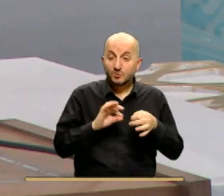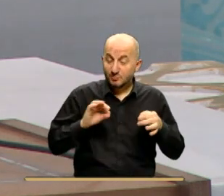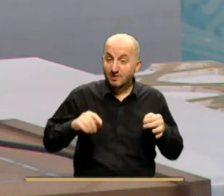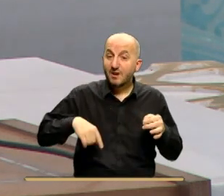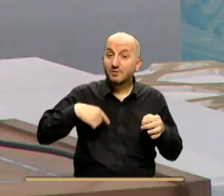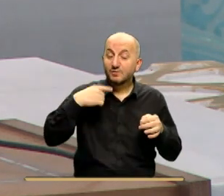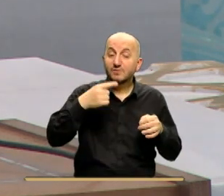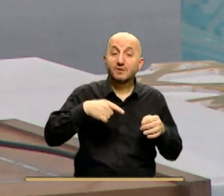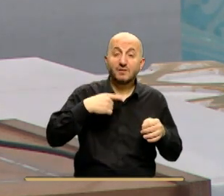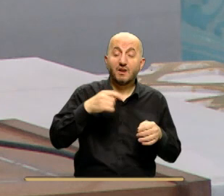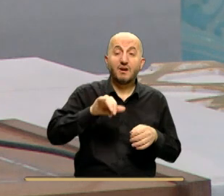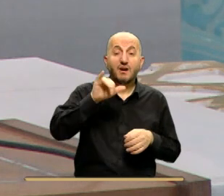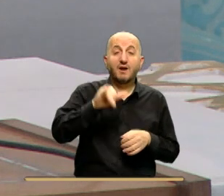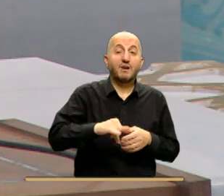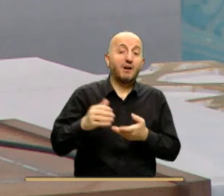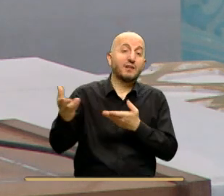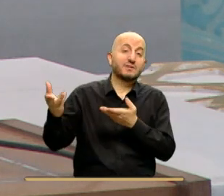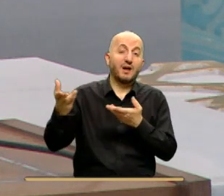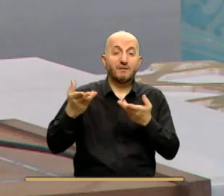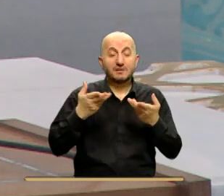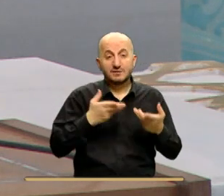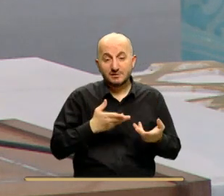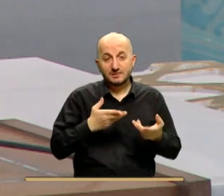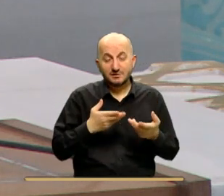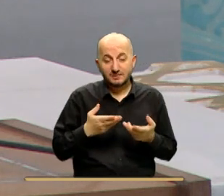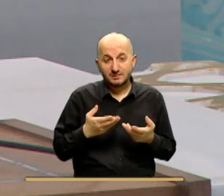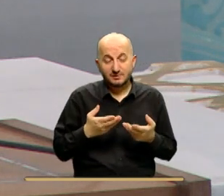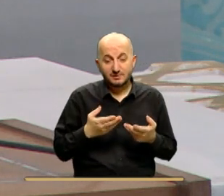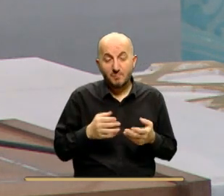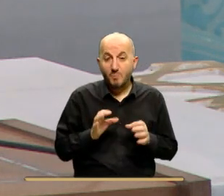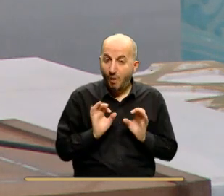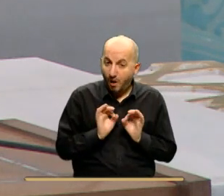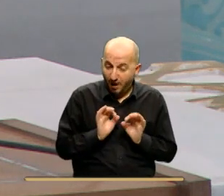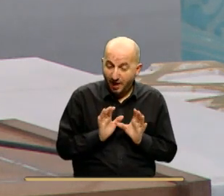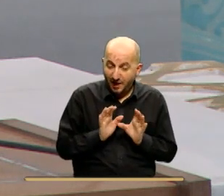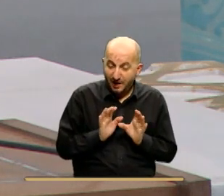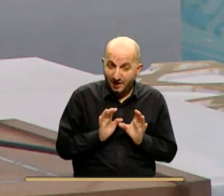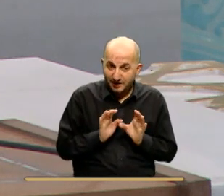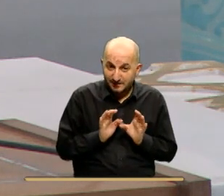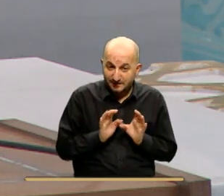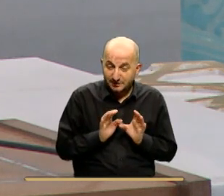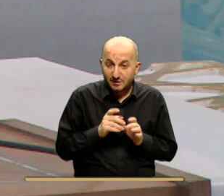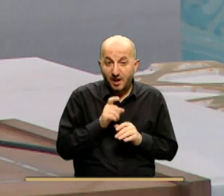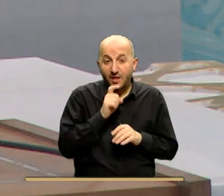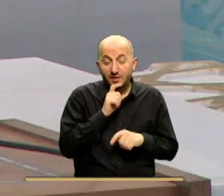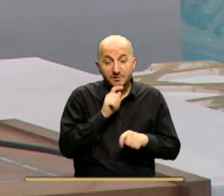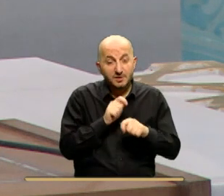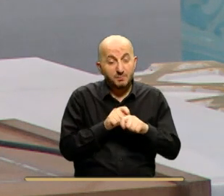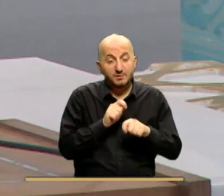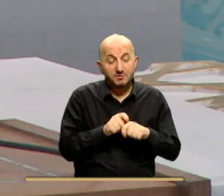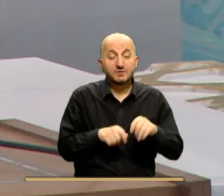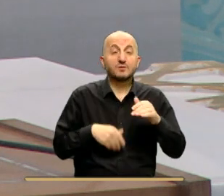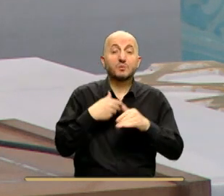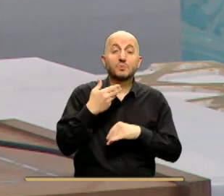kullanarak Hakk'a davetin, tebliğin bu şekilde yanlış yapılması